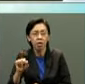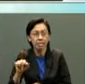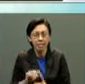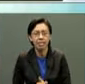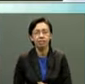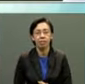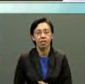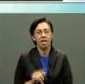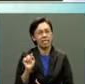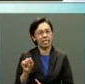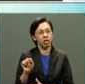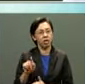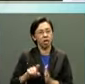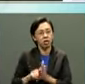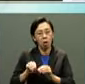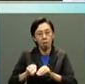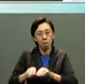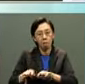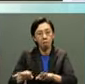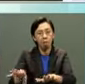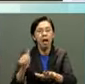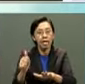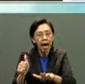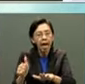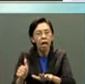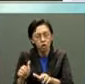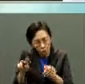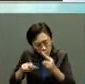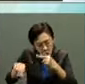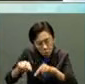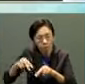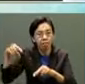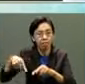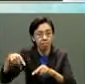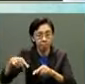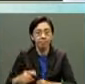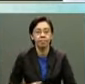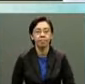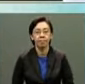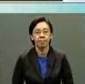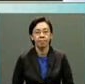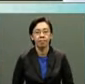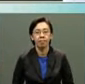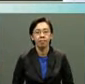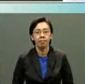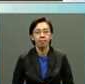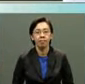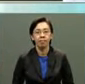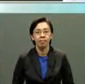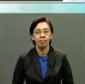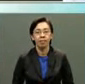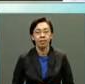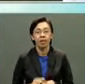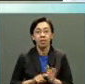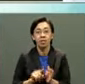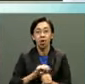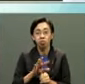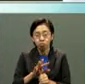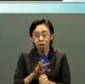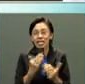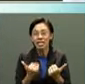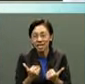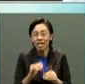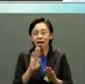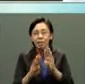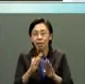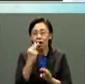พาหะนำโรคไปถึงคนอื่นๆได้มาดูเรื่องของการกระจายตัวเทียบเป็นวันๆนะ